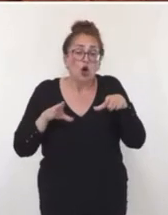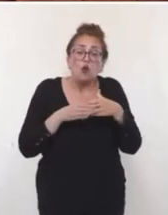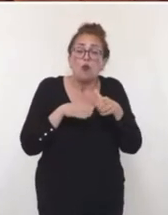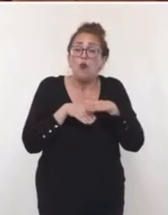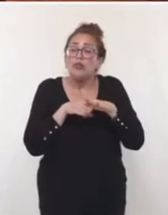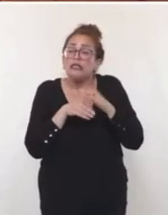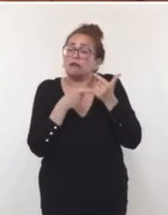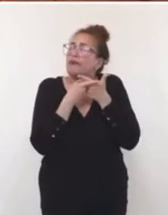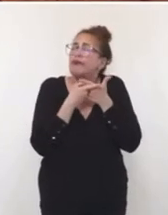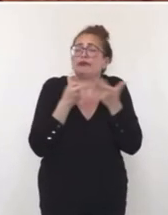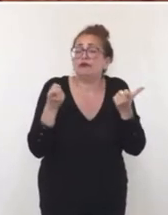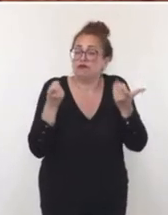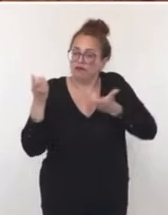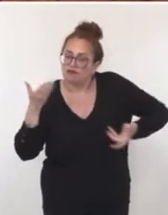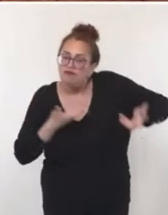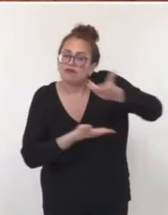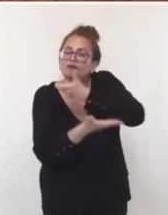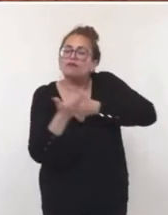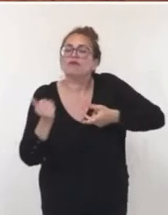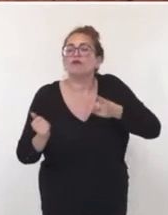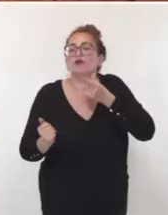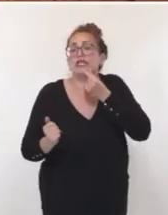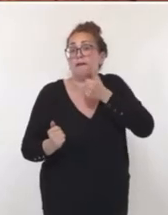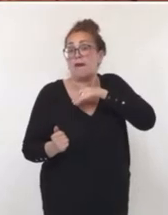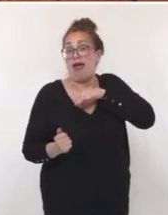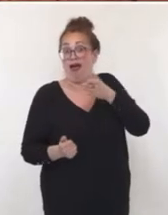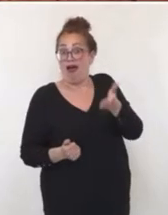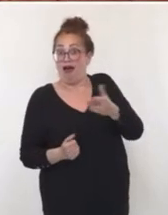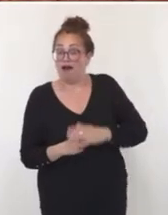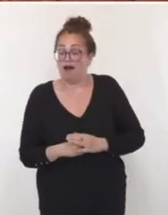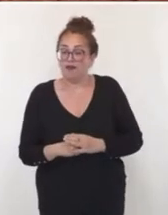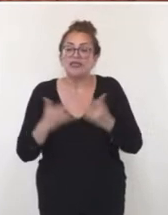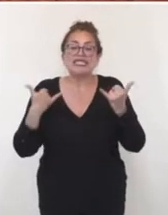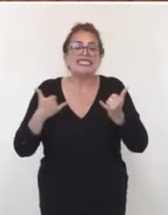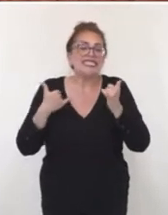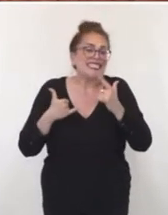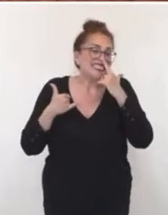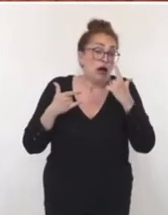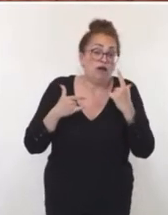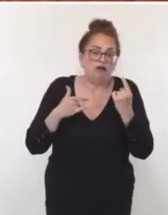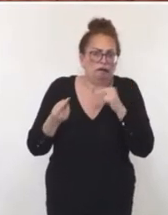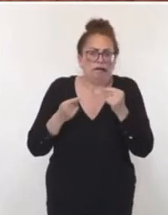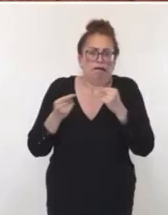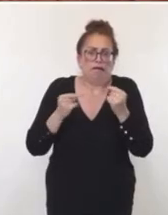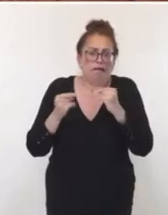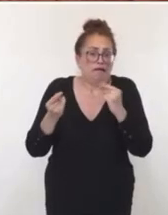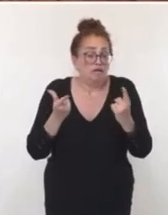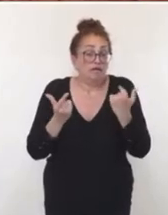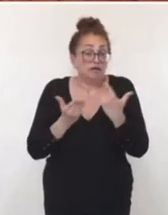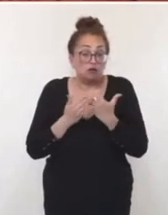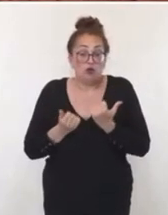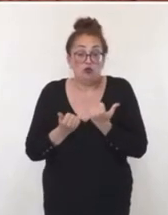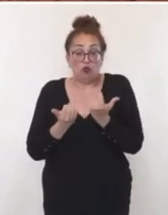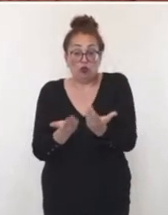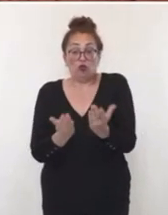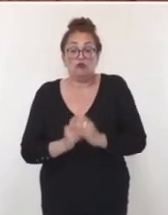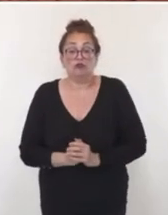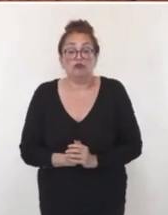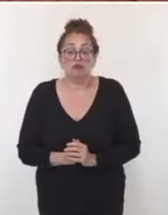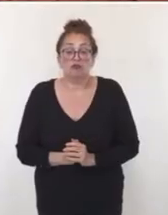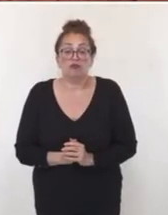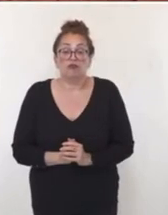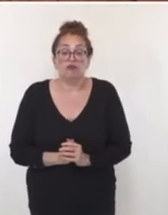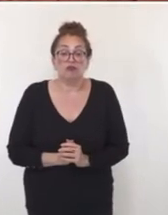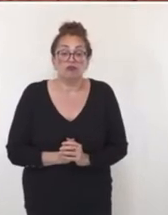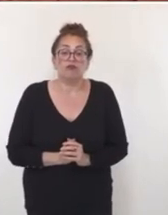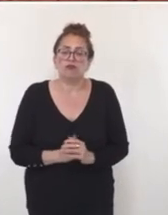d'échanger plus facilement que nous le faisons ici comme on vient de le voir. C'est donc la proposition que nous vous faisons aujourd'hui. Nous en avons évidemment tout à fait